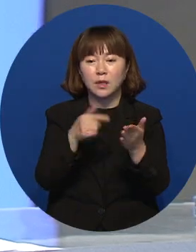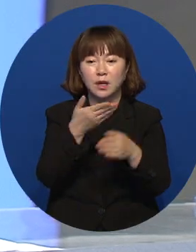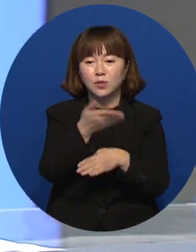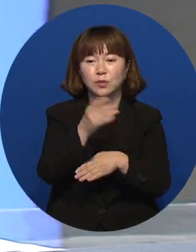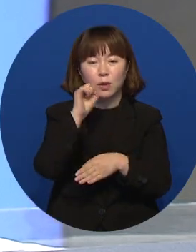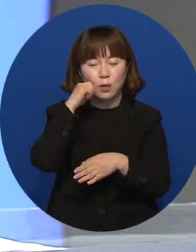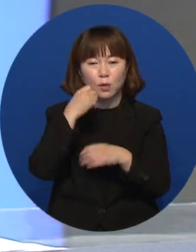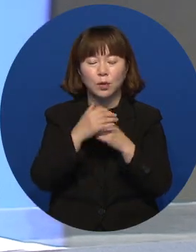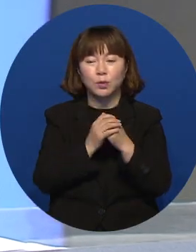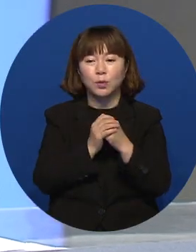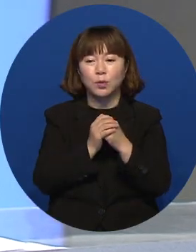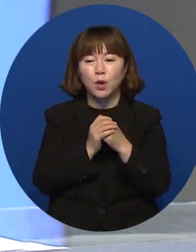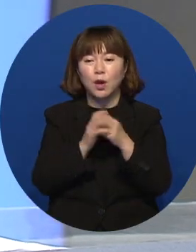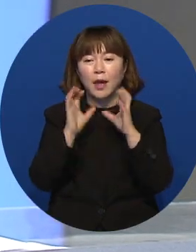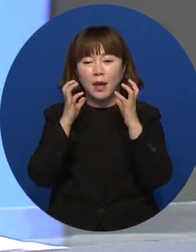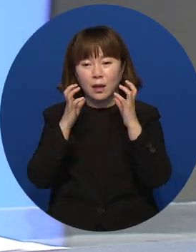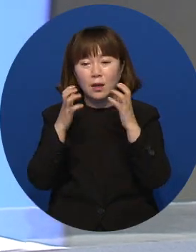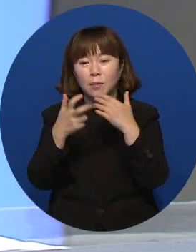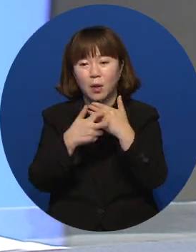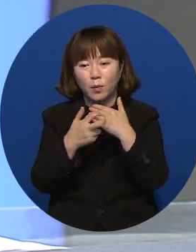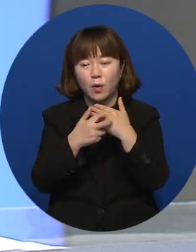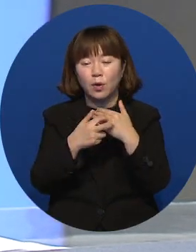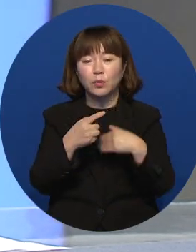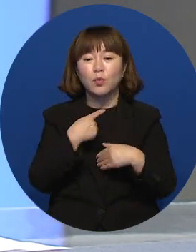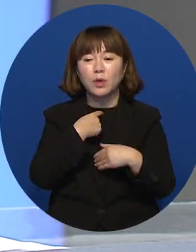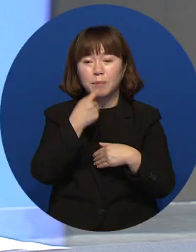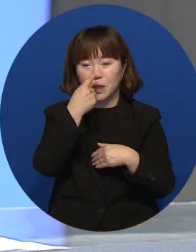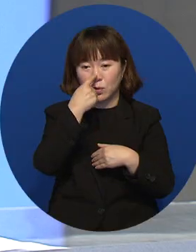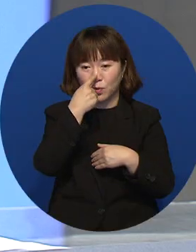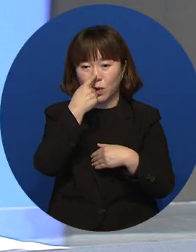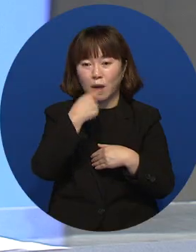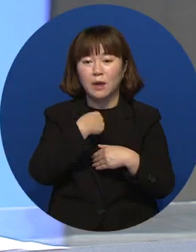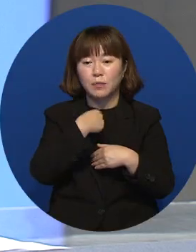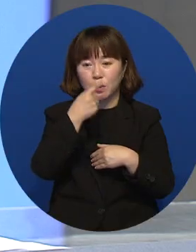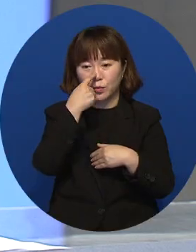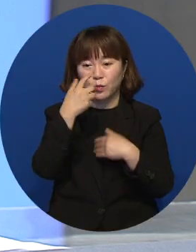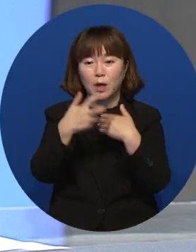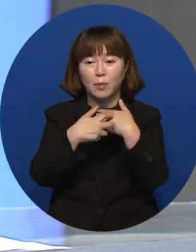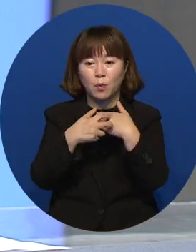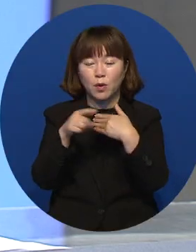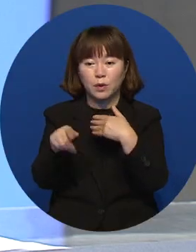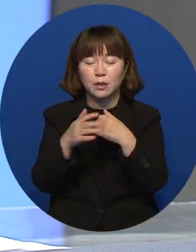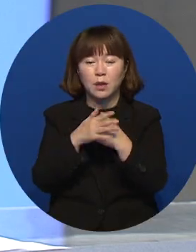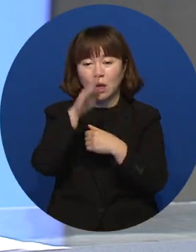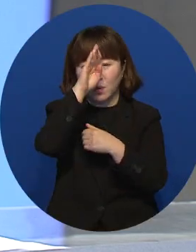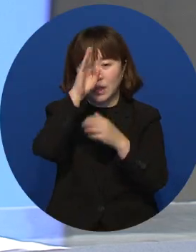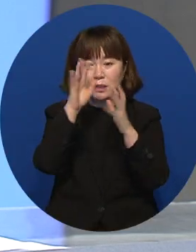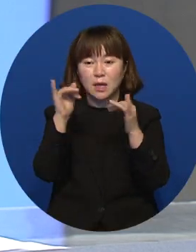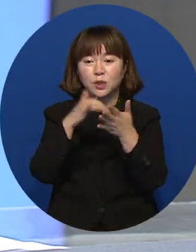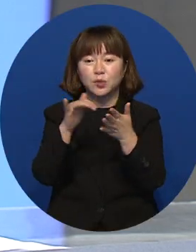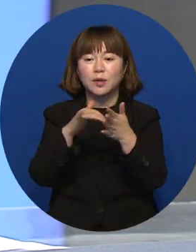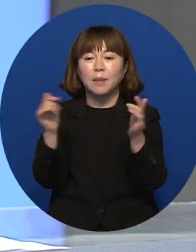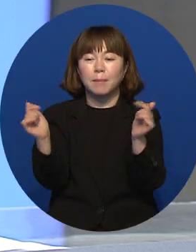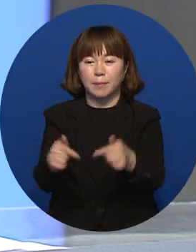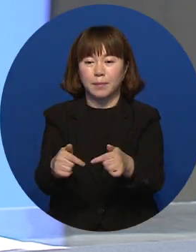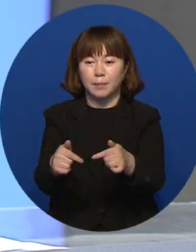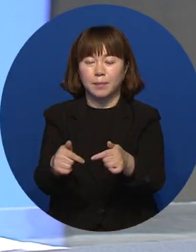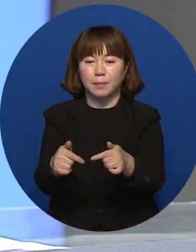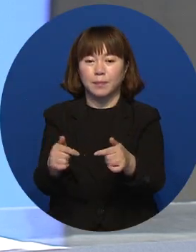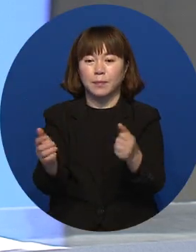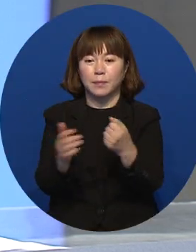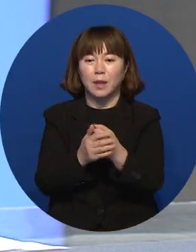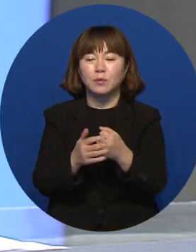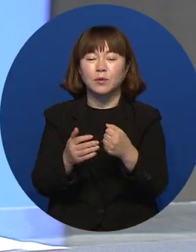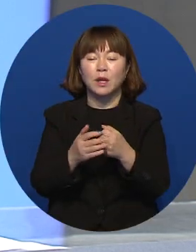이비인후과 까 위 에 말씀하셨듯이 어 그 환자가 수가 준 주문 인해서 앞에